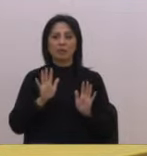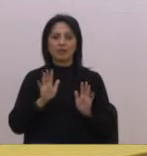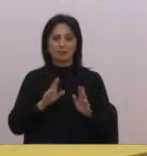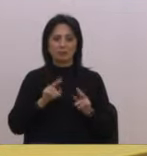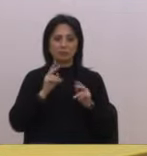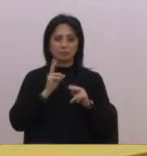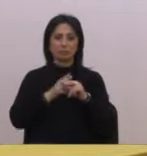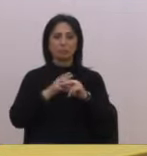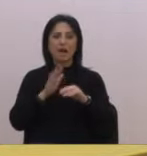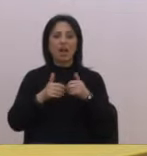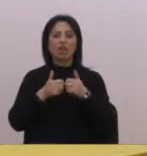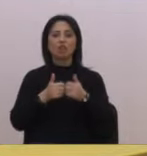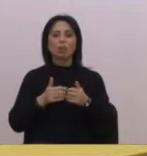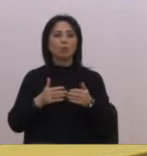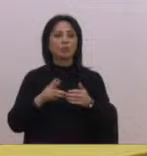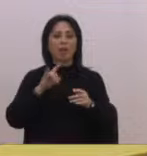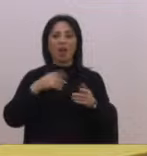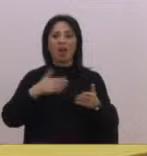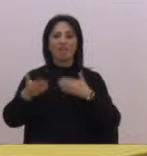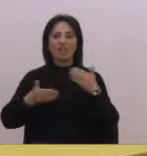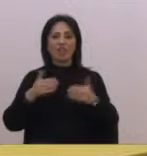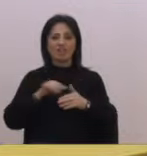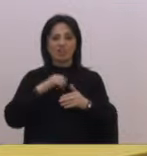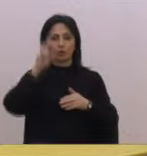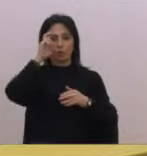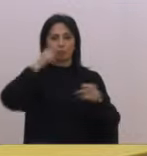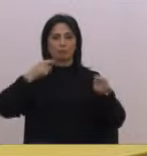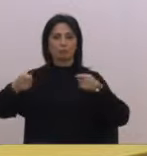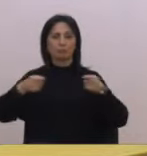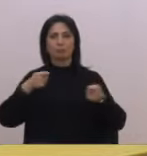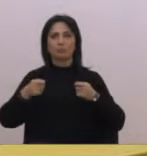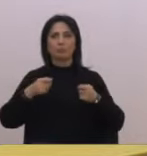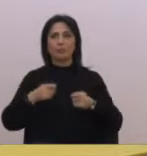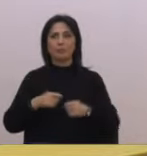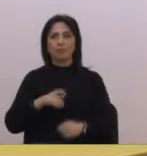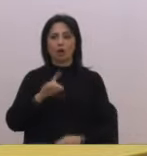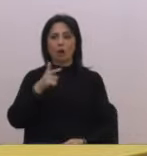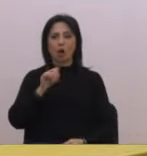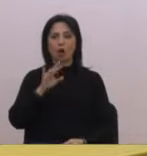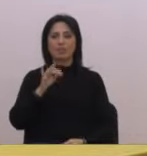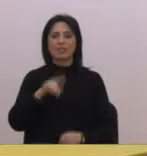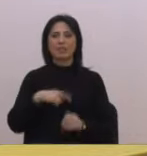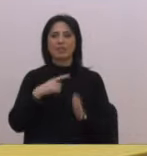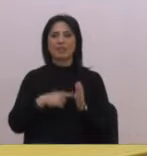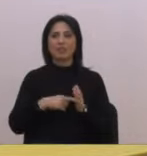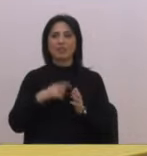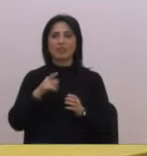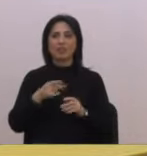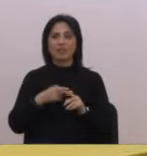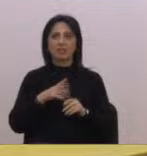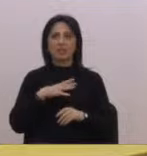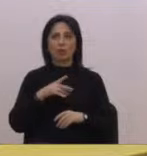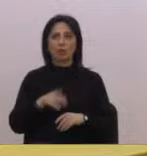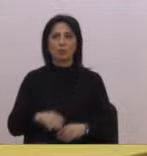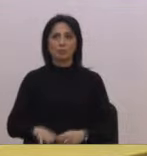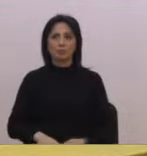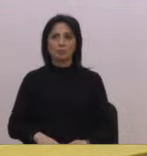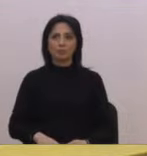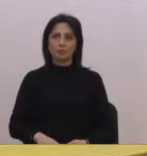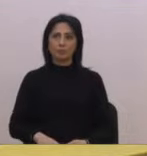რომ ხელი შევუწყოთ საქართველოში ავიაციის სწორად განვითარებას. ბატონ რომან გოცირიძის კითხვა, ბოლო კითხვა, ეს იყო